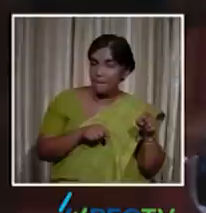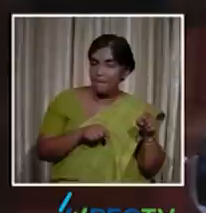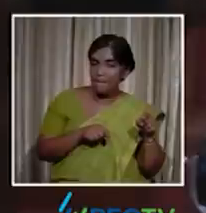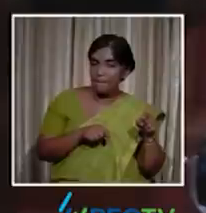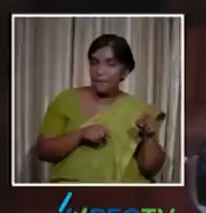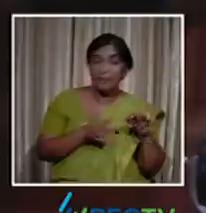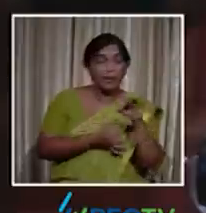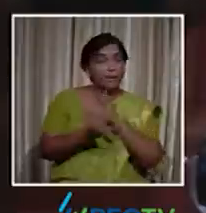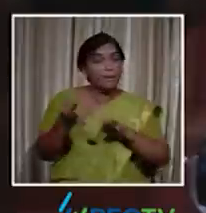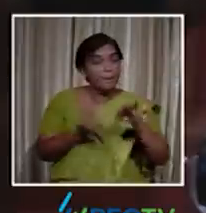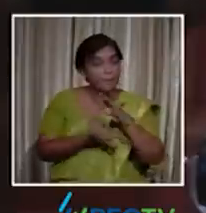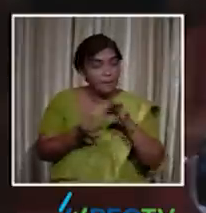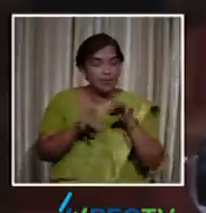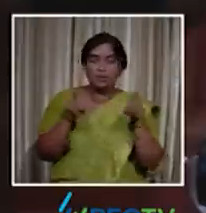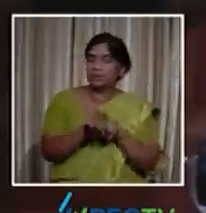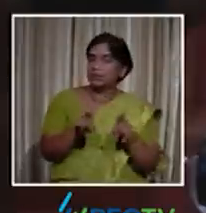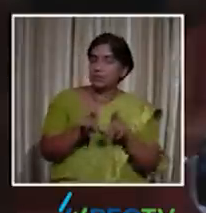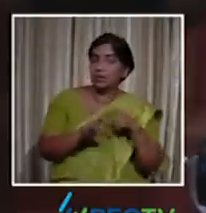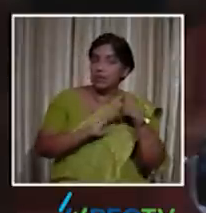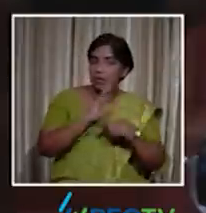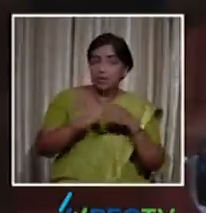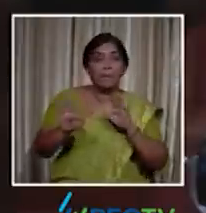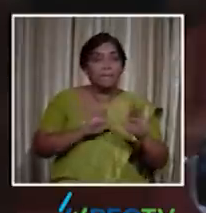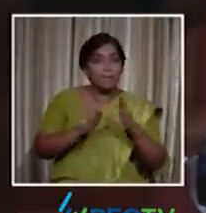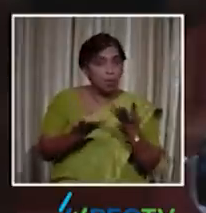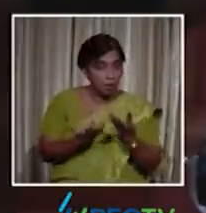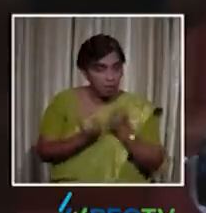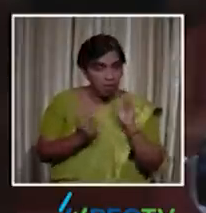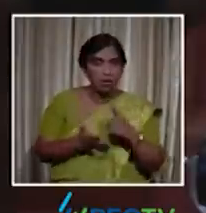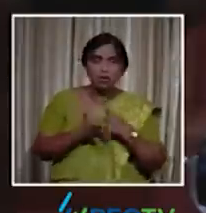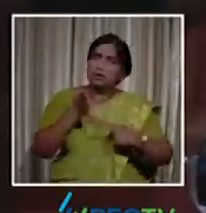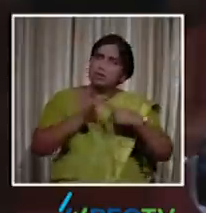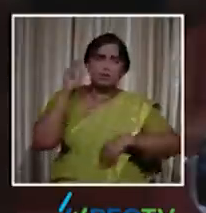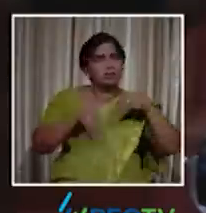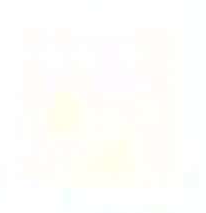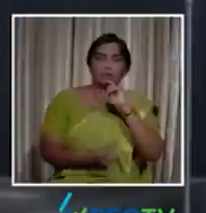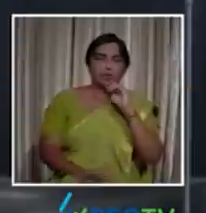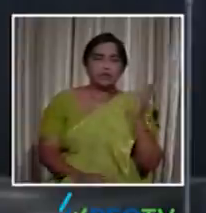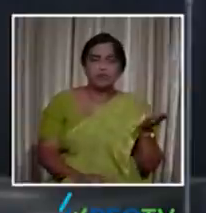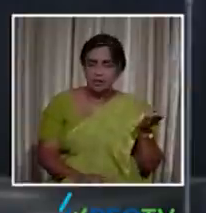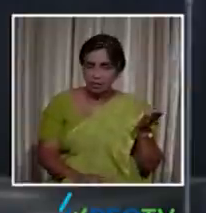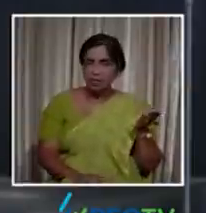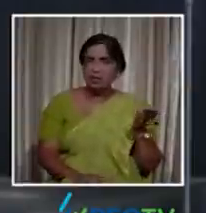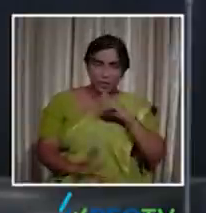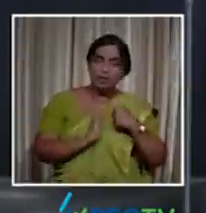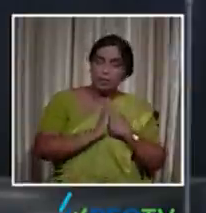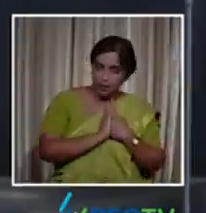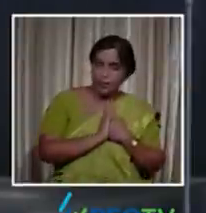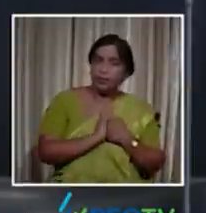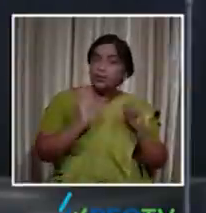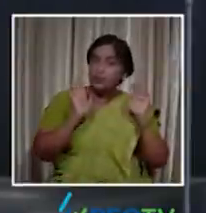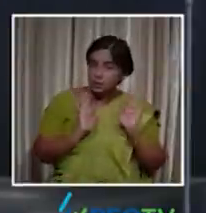කියලා. ප්‍රජාතන්ත්‍රවාදී විදිහට මේ රට පාලනය කරන්න අවශ්‍ය නම් අපි ඡන්දයකට අපි කිසිම ගැටලුවක් නැහැ. අපි අධිකරණයට ගරු කරනවා.